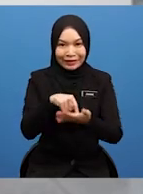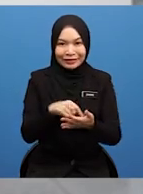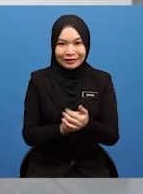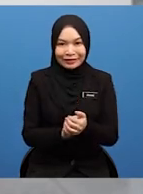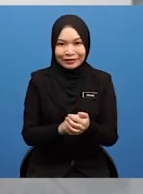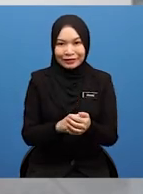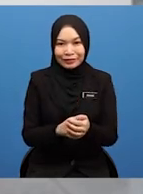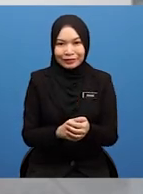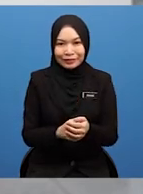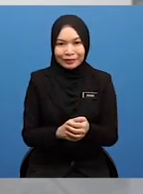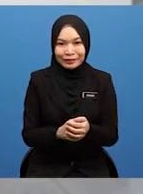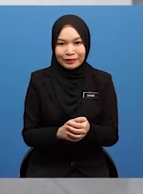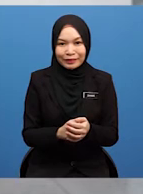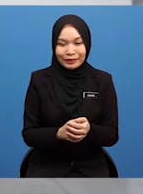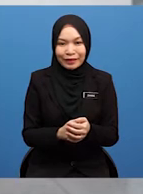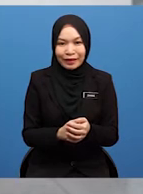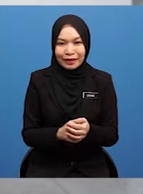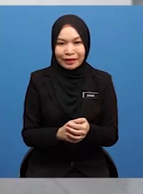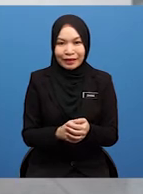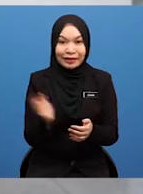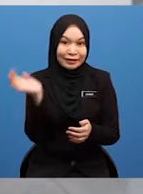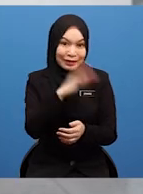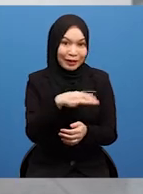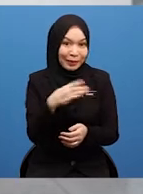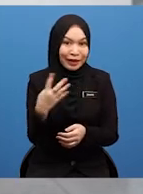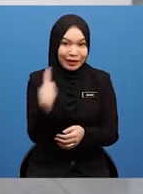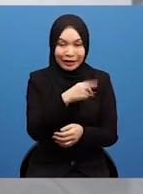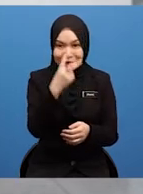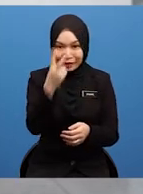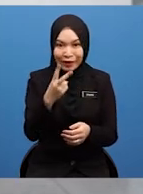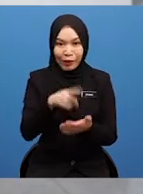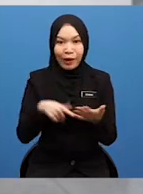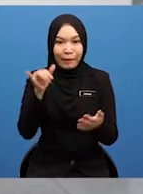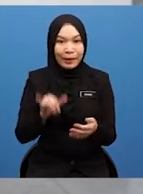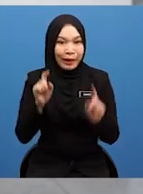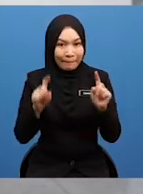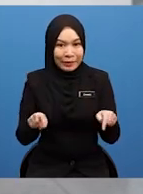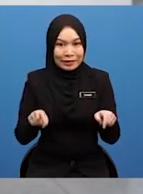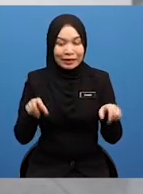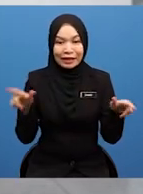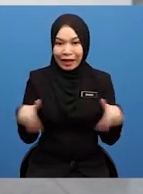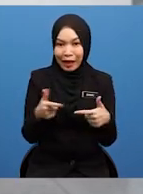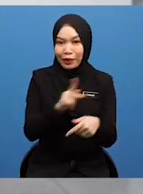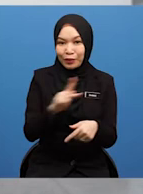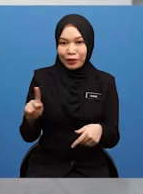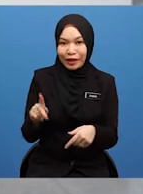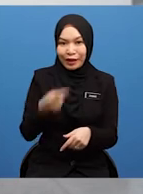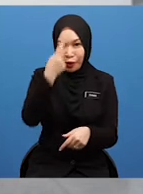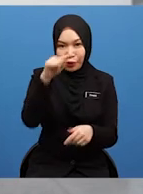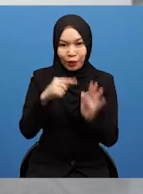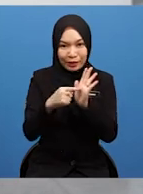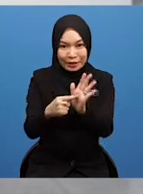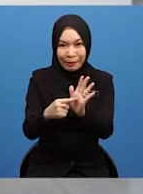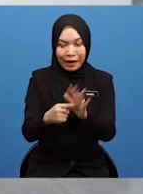dan oleh itu Mari kita lihat Apa yang perlu dilakukan oleh seorang pelajar dalam persembahan dan pameran ini ya